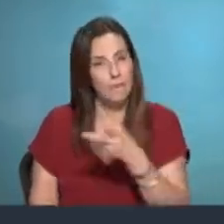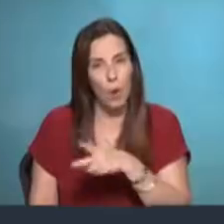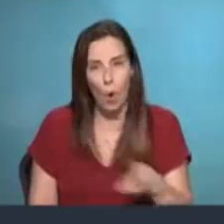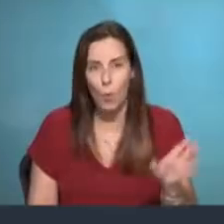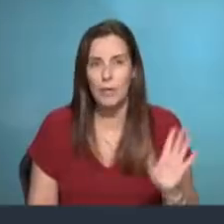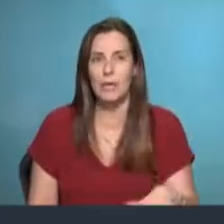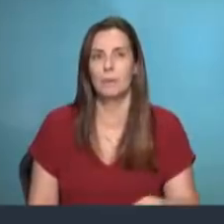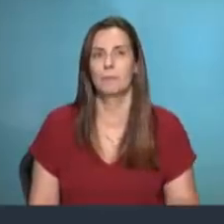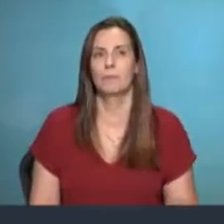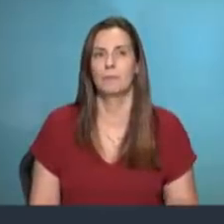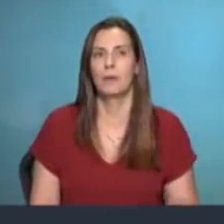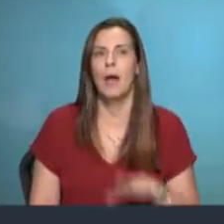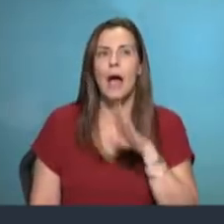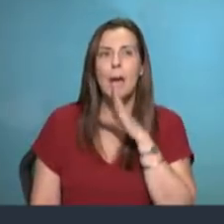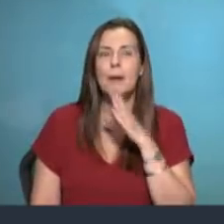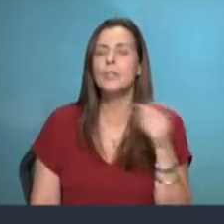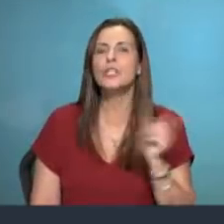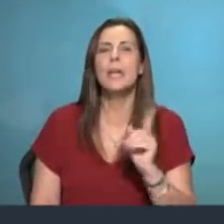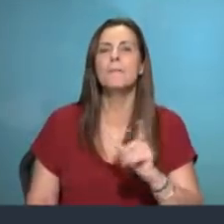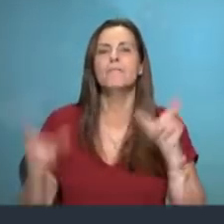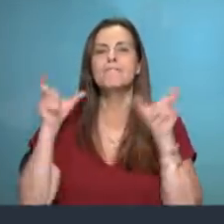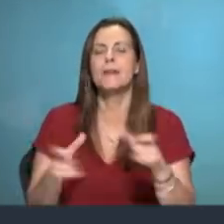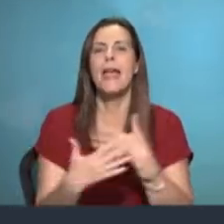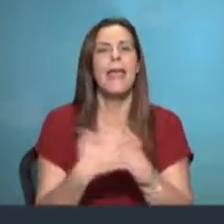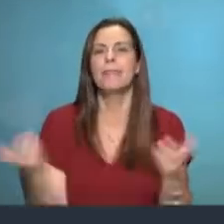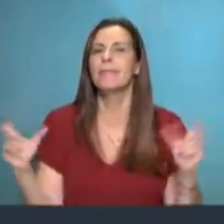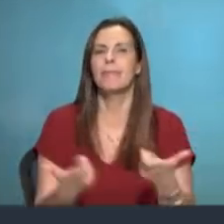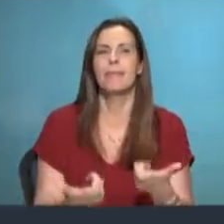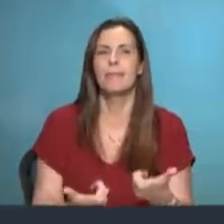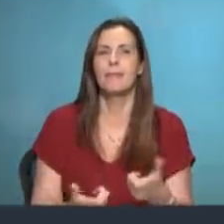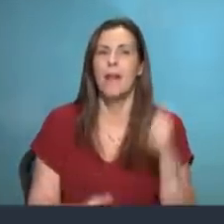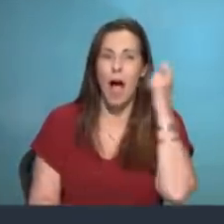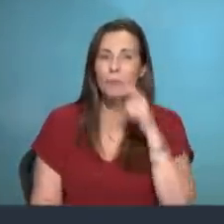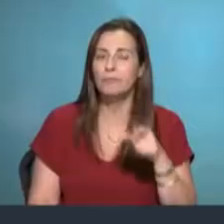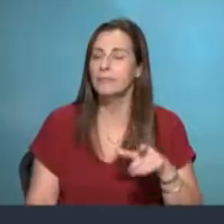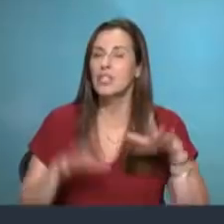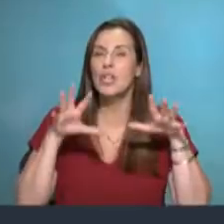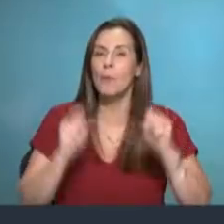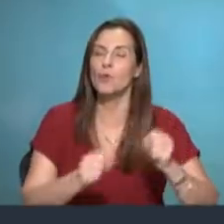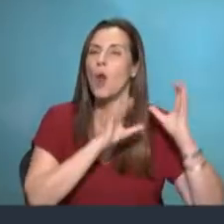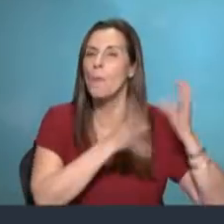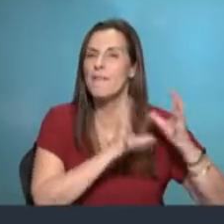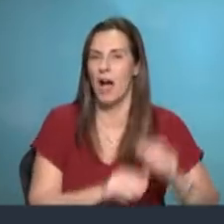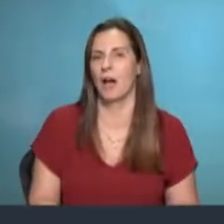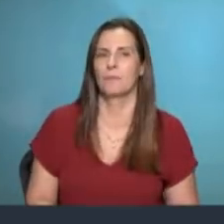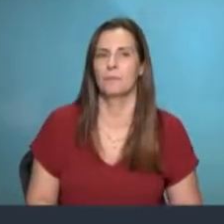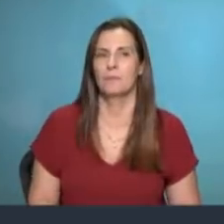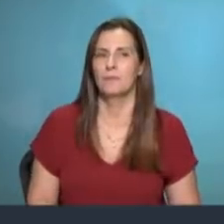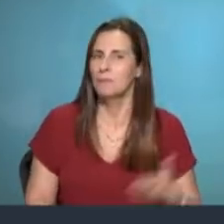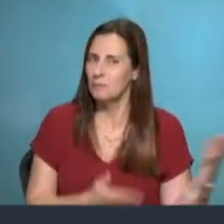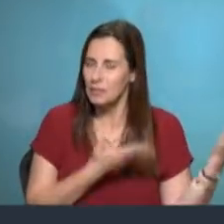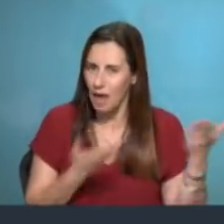הרוגים. הבעיה היא שאין מי שיצור אותם. העבריינים האלו השתלטו על אום אל-פחם. אני מזמין